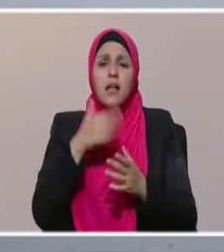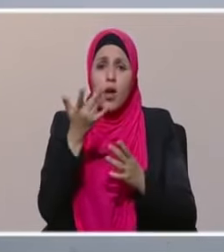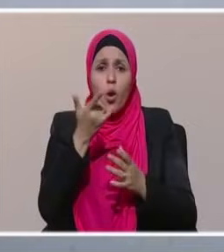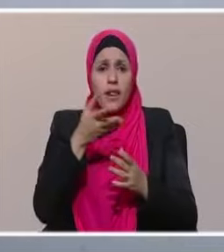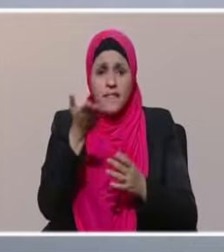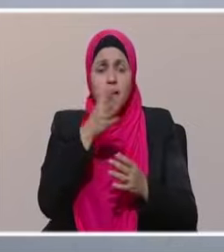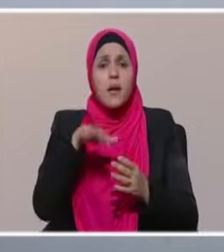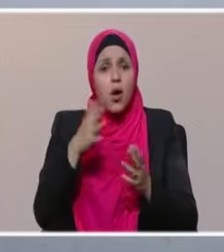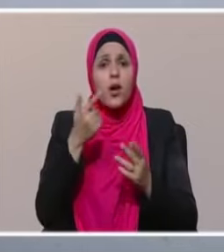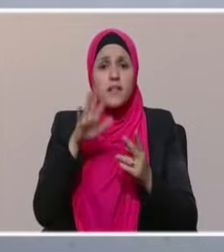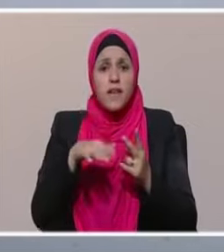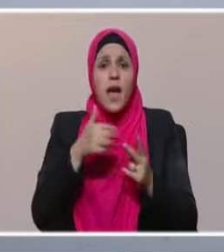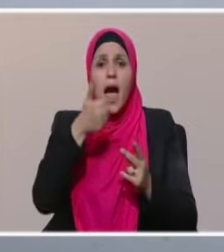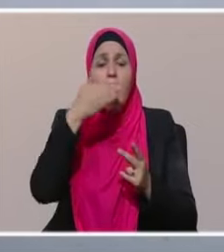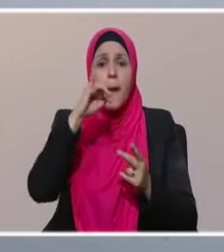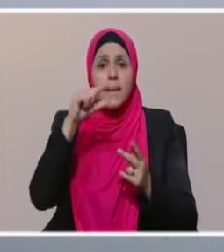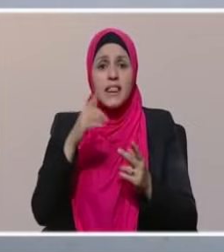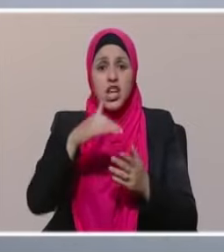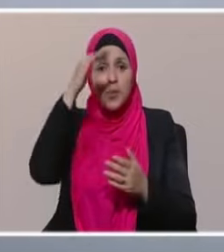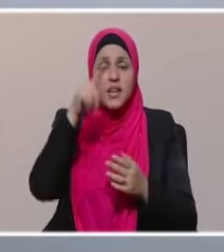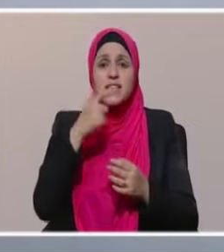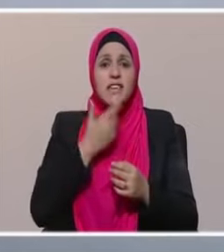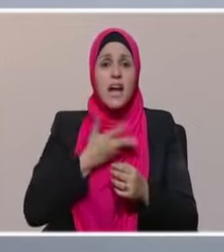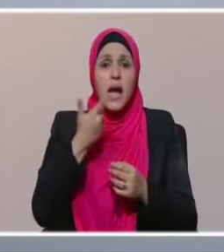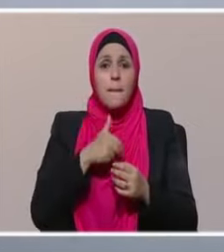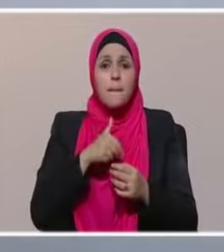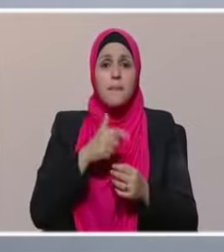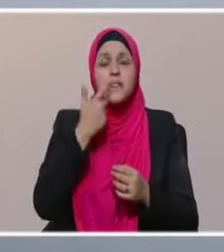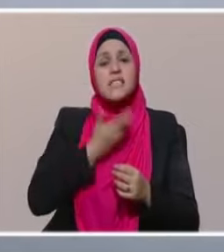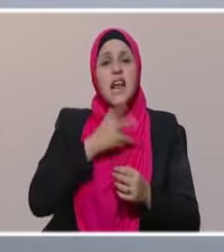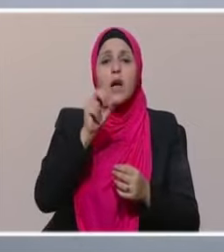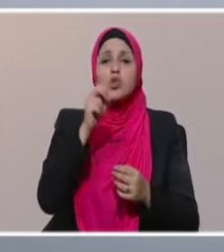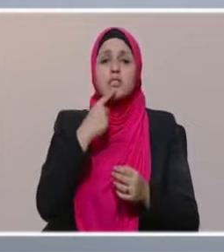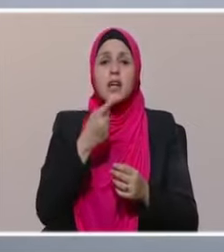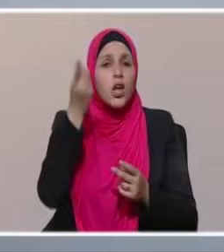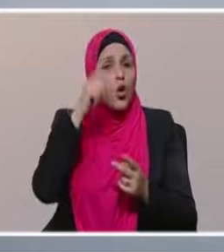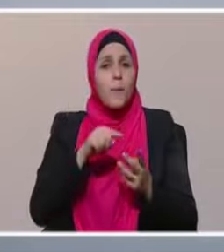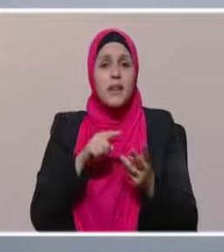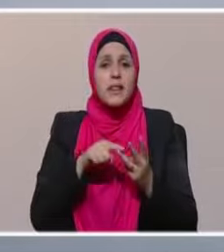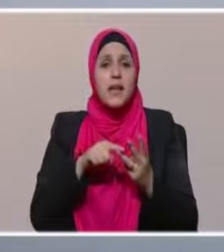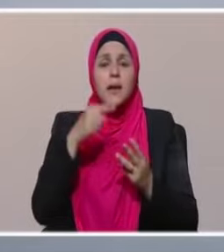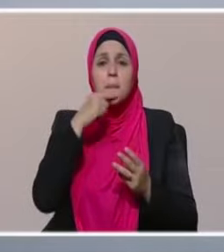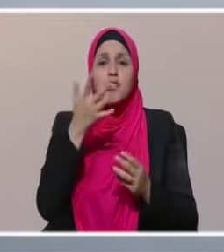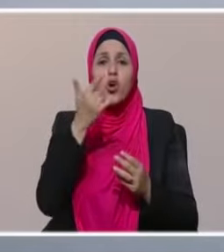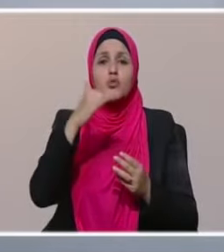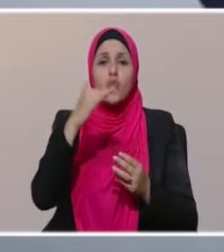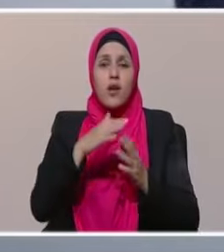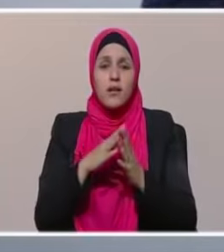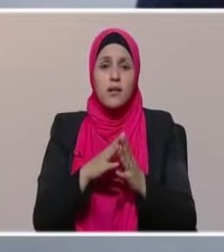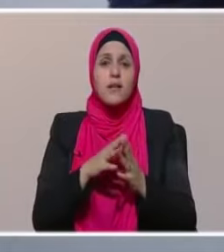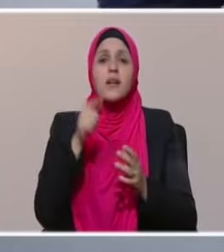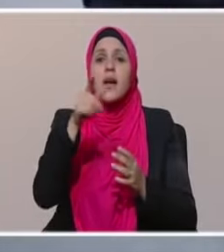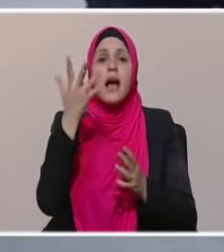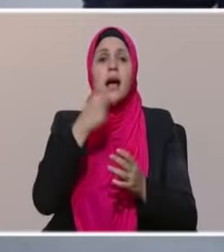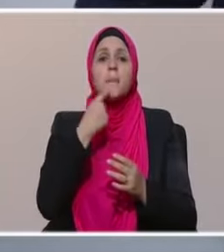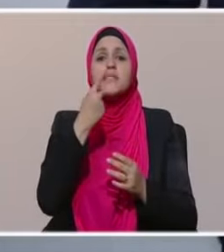عندي اخوات. مين ومين؟ عندي احمد الكبير. عنده كام سنه؟ عنده 25 سنه. ومين تاني؟ اختي الصغيره. طيب بقالك